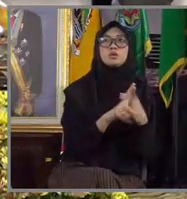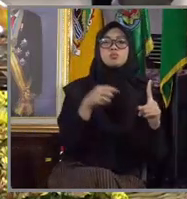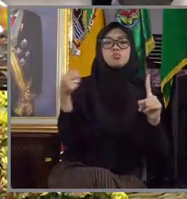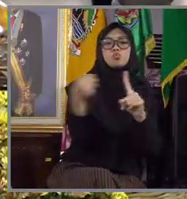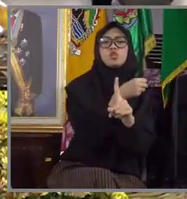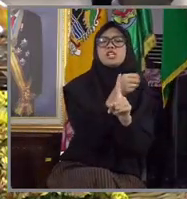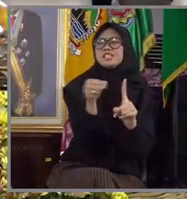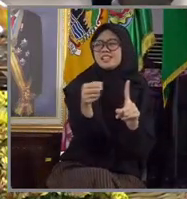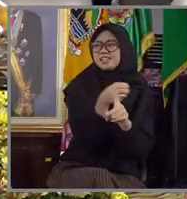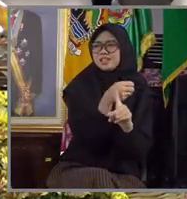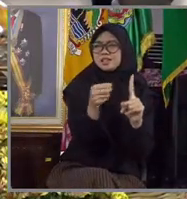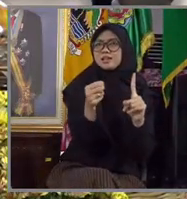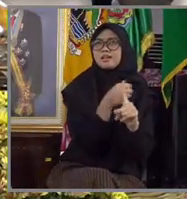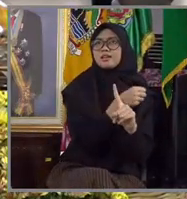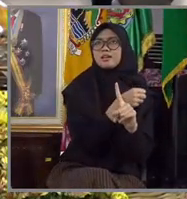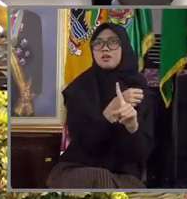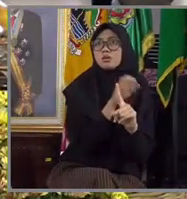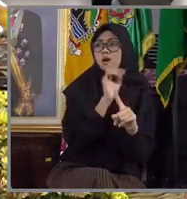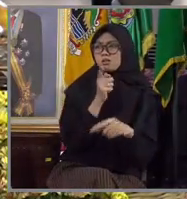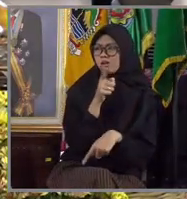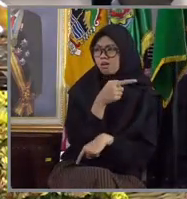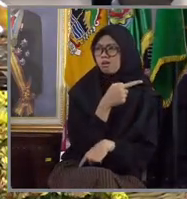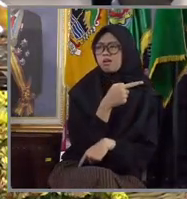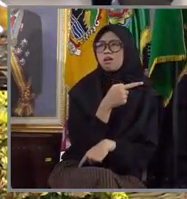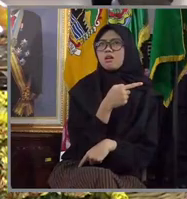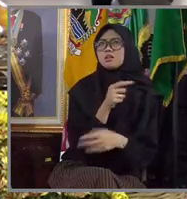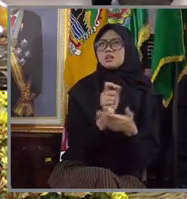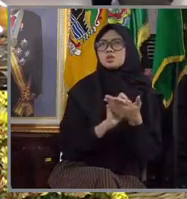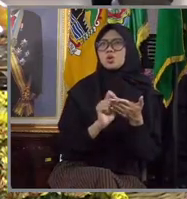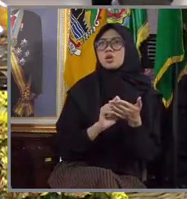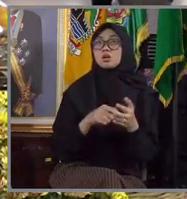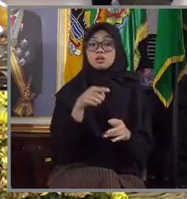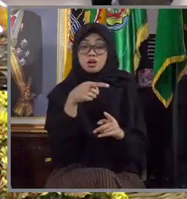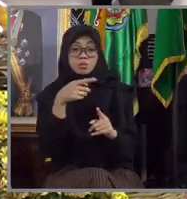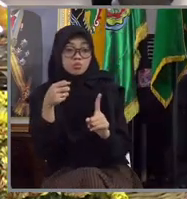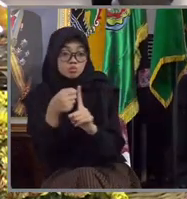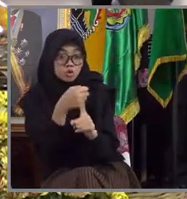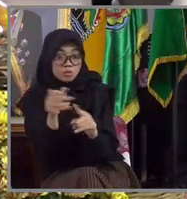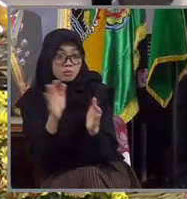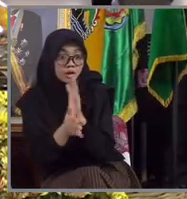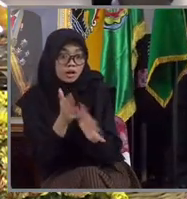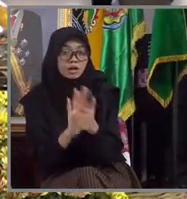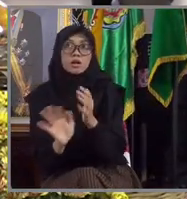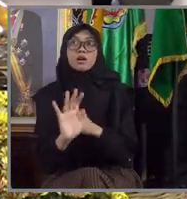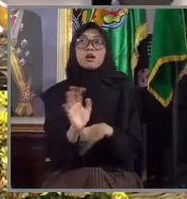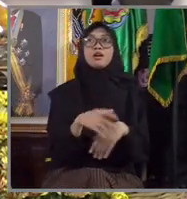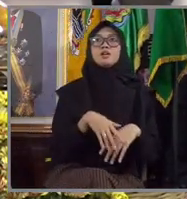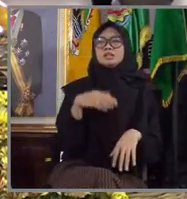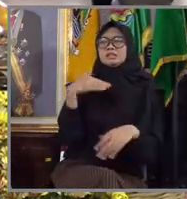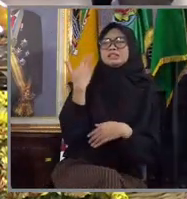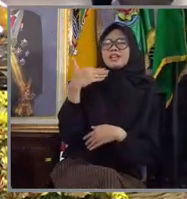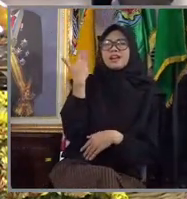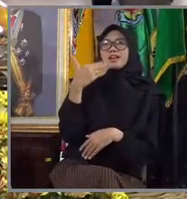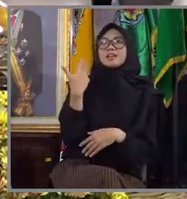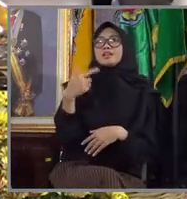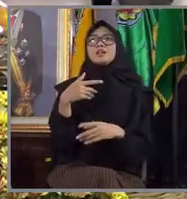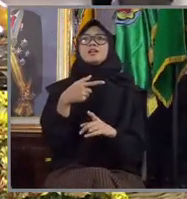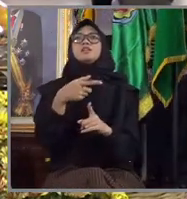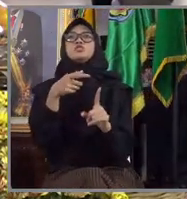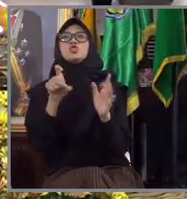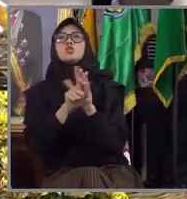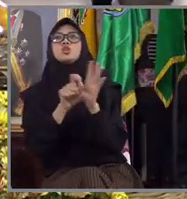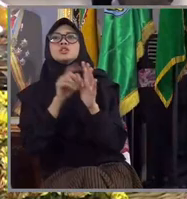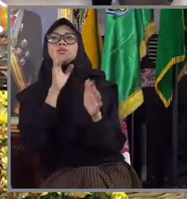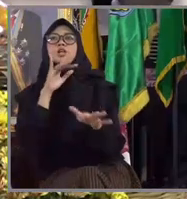bullying budaya yang ada di sana kamu pernah dibully nggak kamu sendiri Oh sering sekali Pak Apa boleh jadi kamu apa